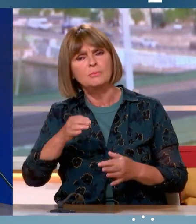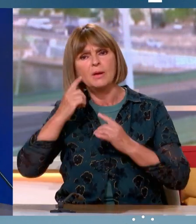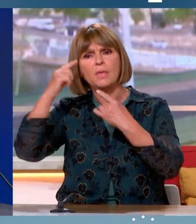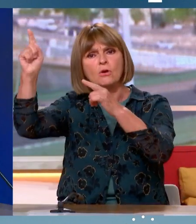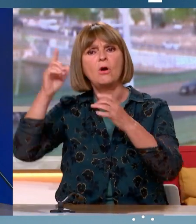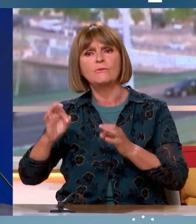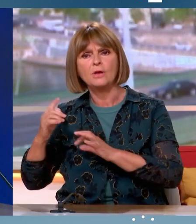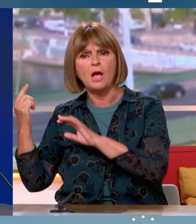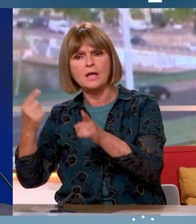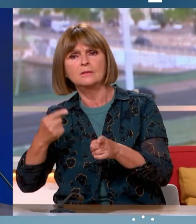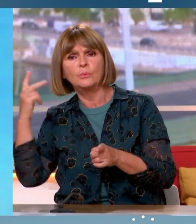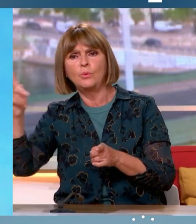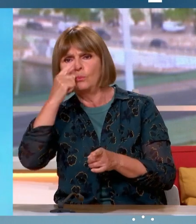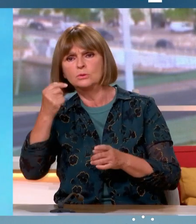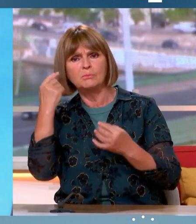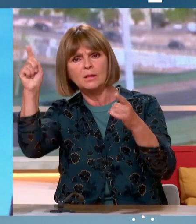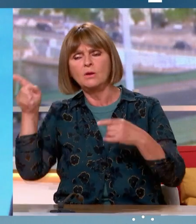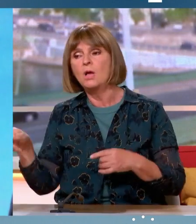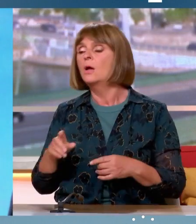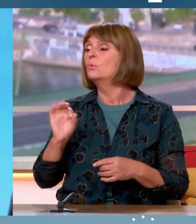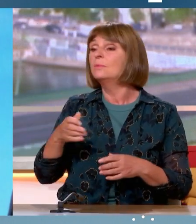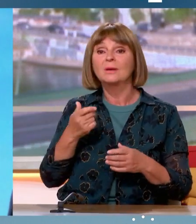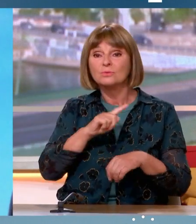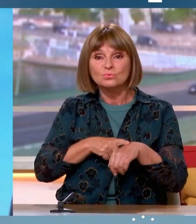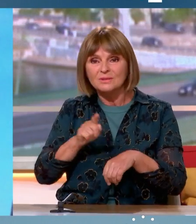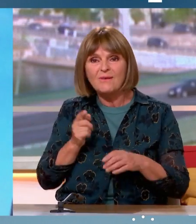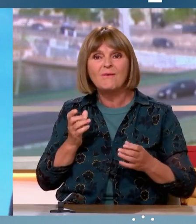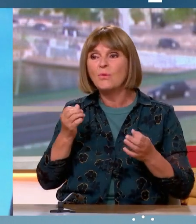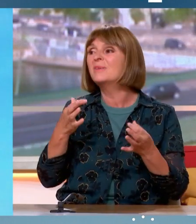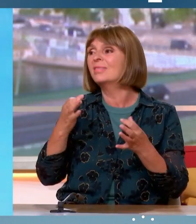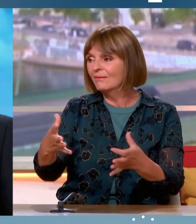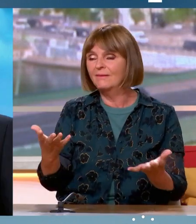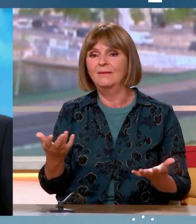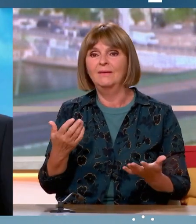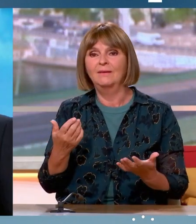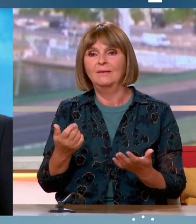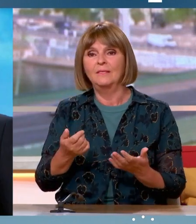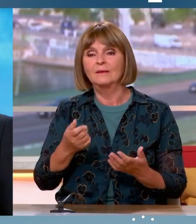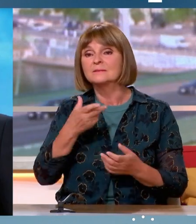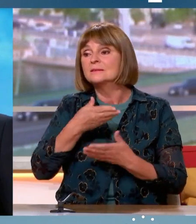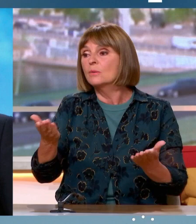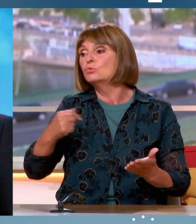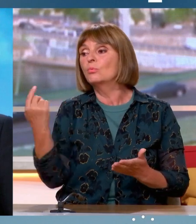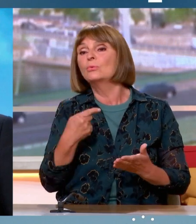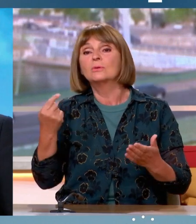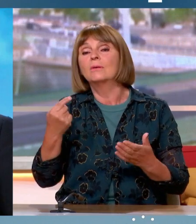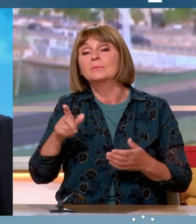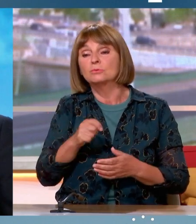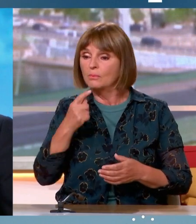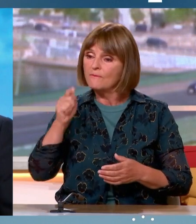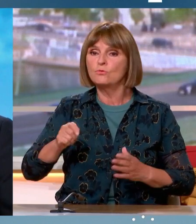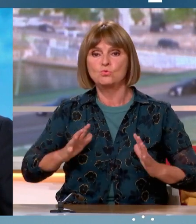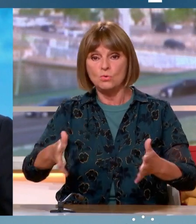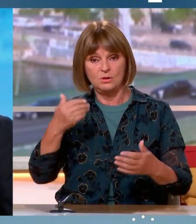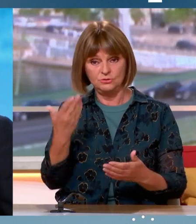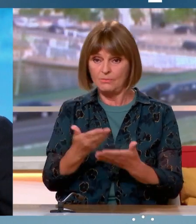attaque de Poutine. Non mais attendez, au bout de combien de temps ? Excusez-moi, bout de combien de temps ? Ça c'est très très simple quand tout le monde y va. Il faut du courage, c'est ce que le président Macron a